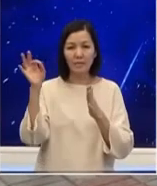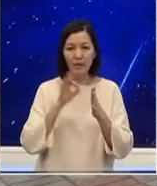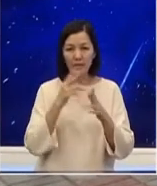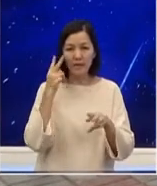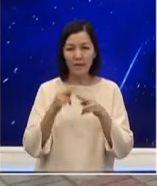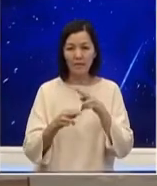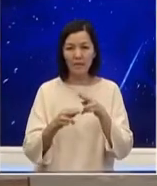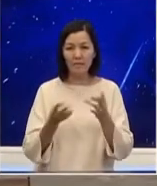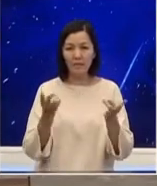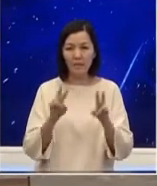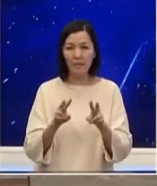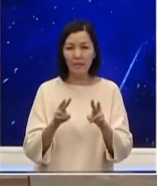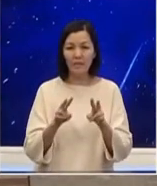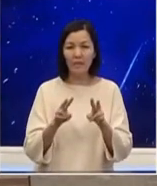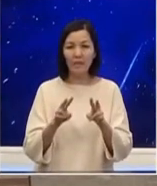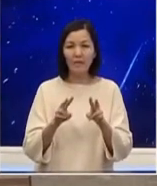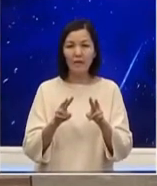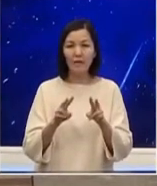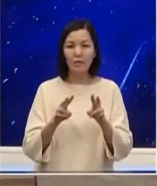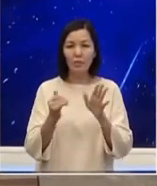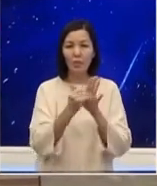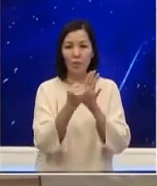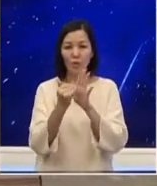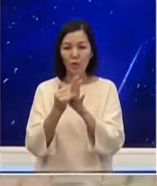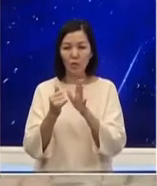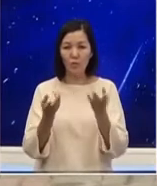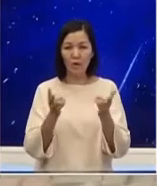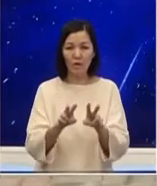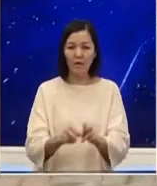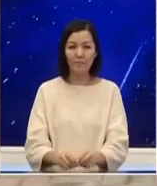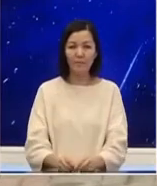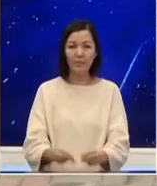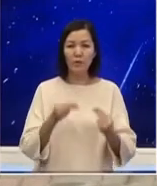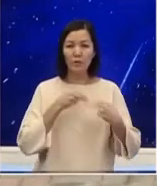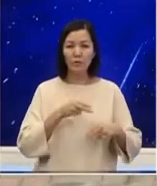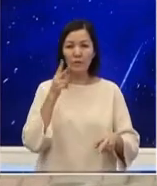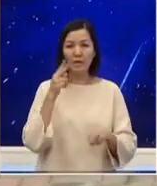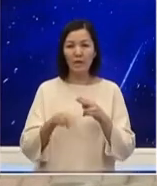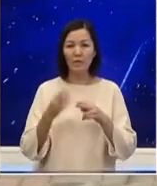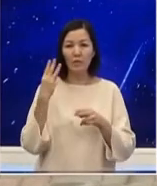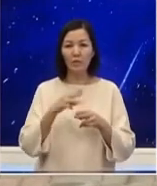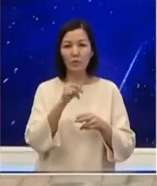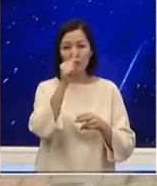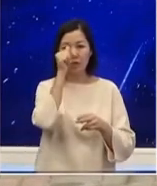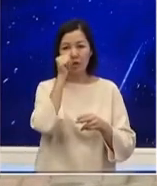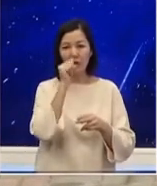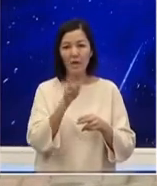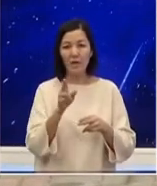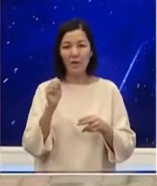аяқталыпты. Тек кіші архитектуралық құрылғыларды қою жұмыстары қалыпты. Жұмыстың аяқталуы 30 қарашаға